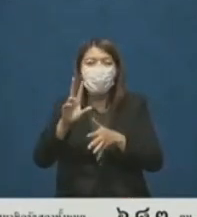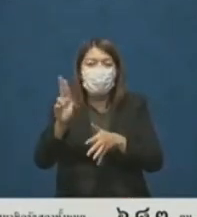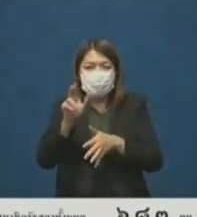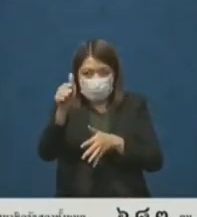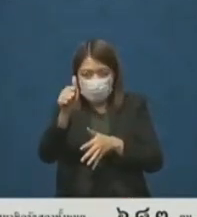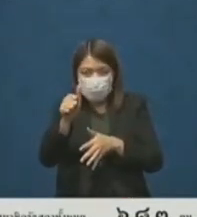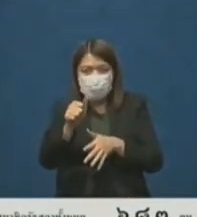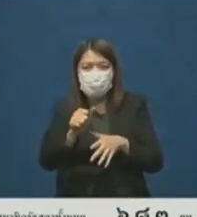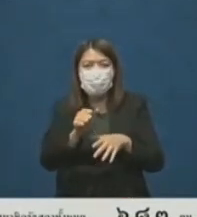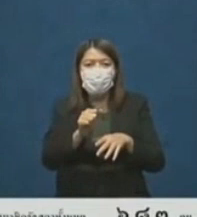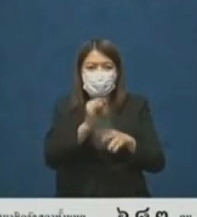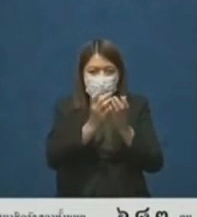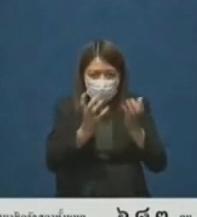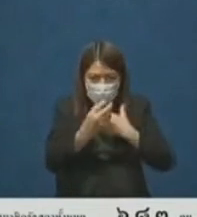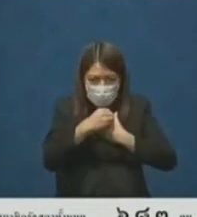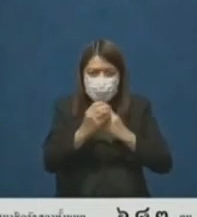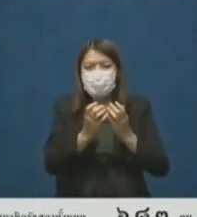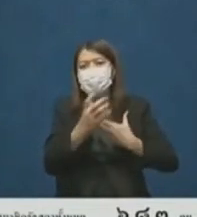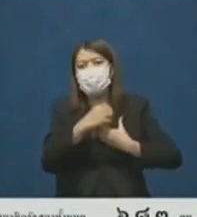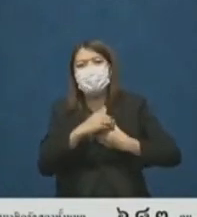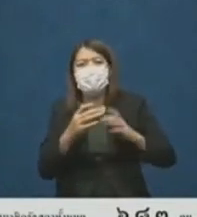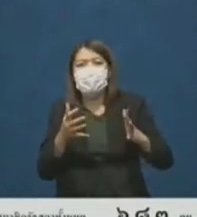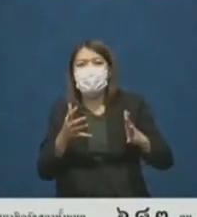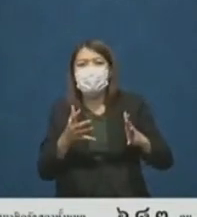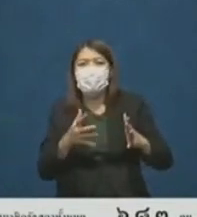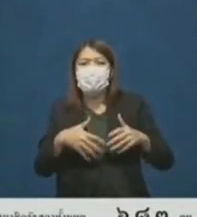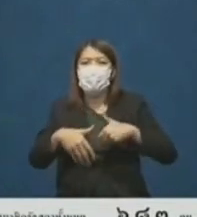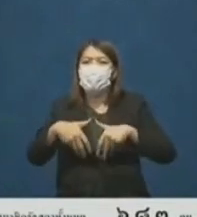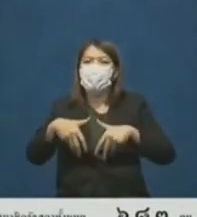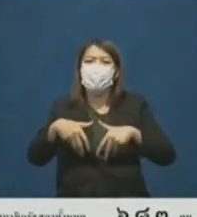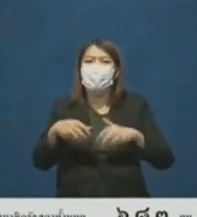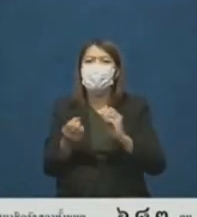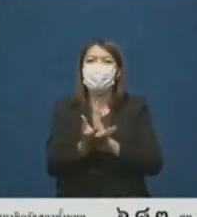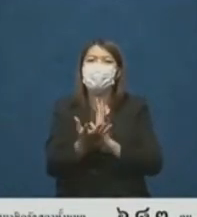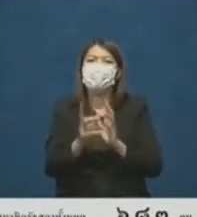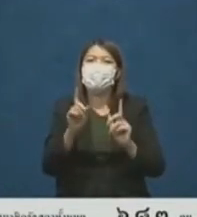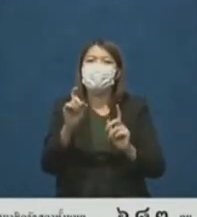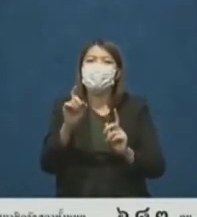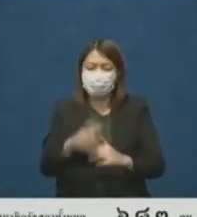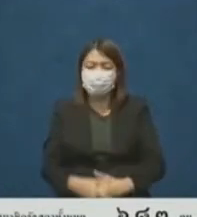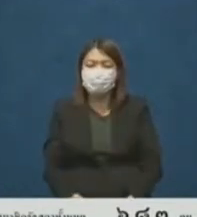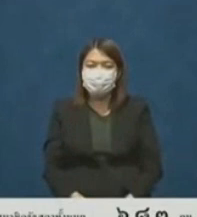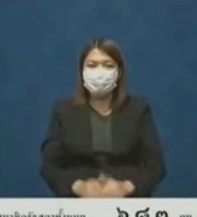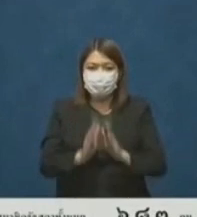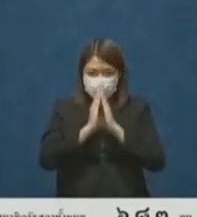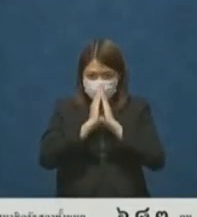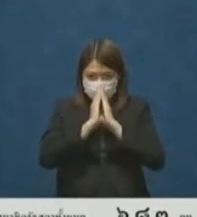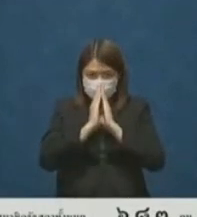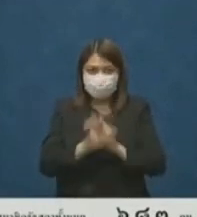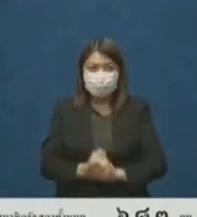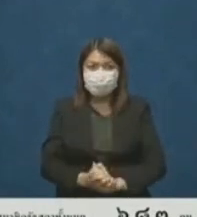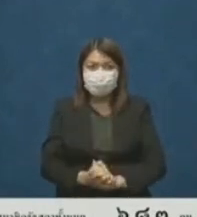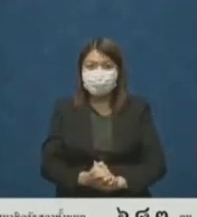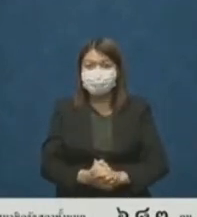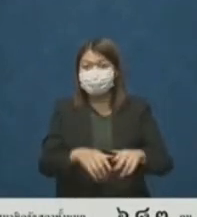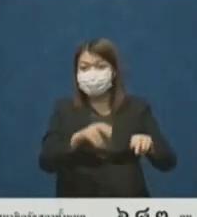ะครับคนถ้าขาดคุณธรรมจริยธรรมบ้านเมืองอยู่ไม่ได้ครับขอบคุณมากท่านประธาน ครับขอบคุณ